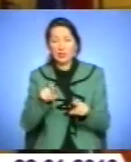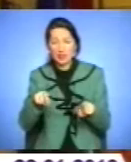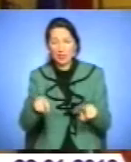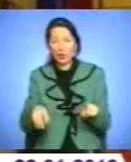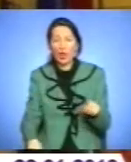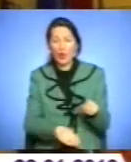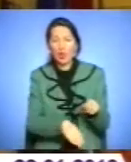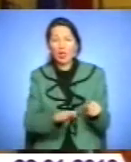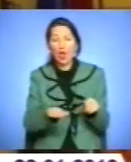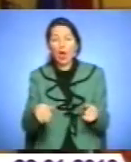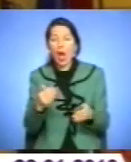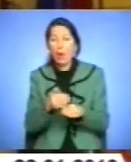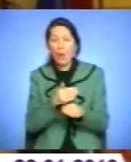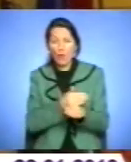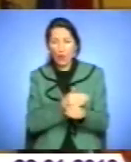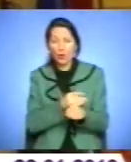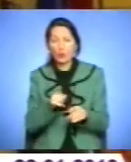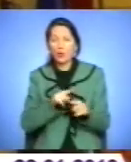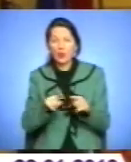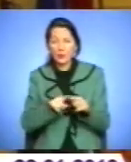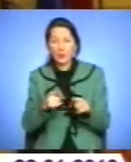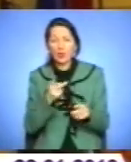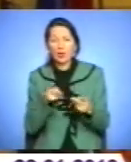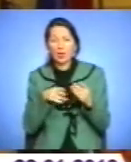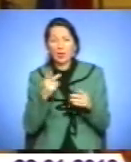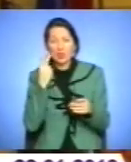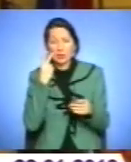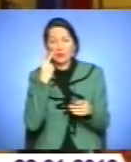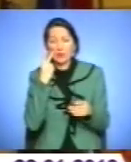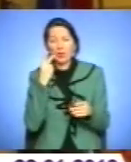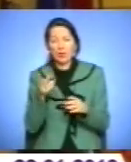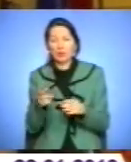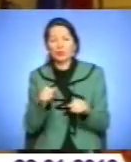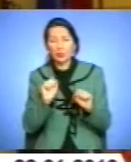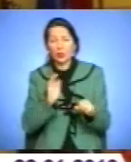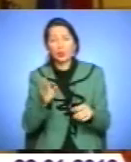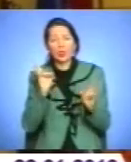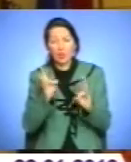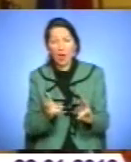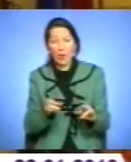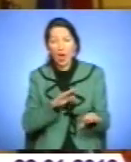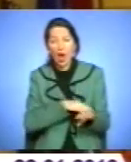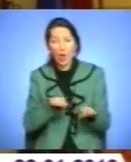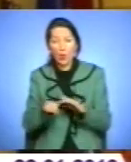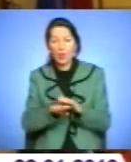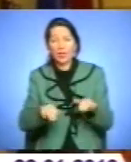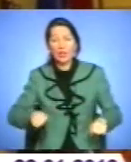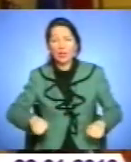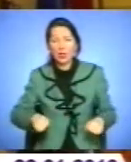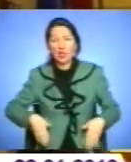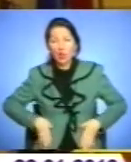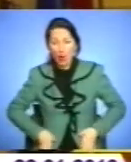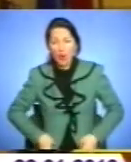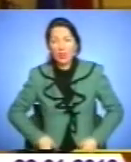тому що поспіх – це завжди призводить до більшого травмування. Руки старайтеся не тримати в кишенях,